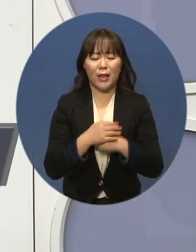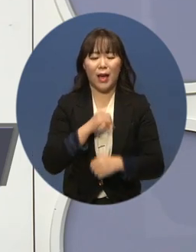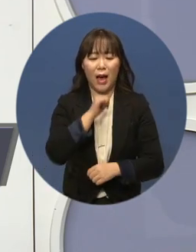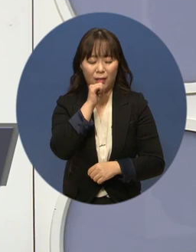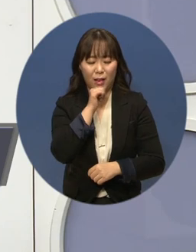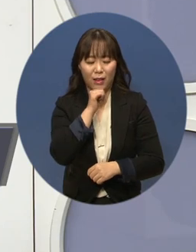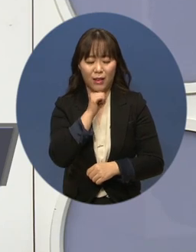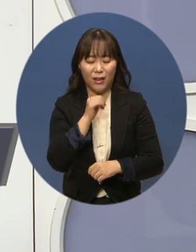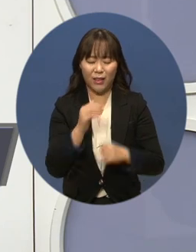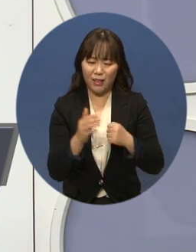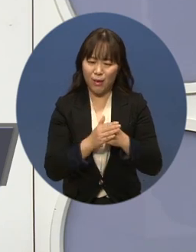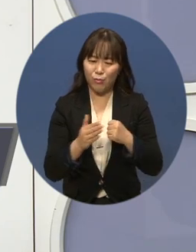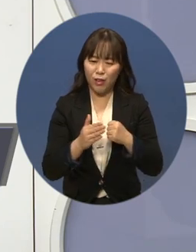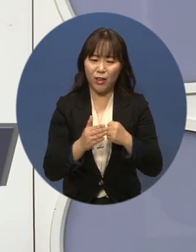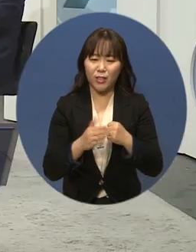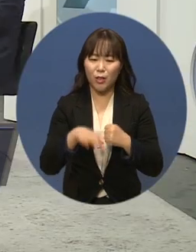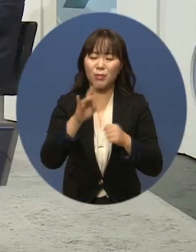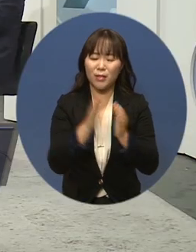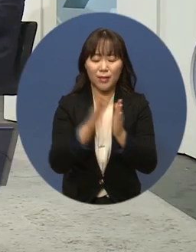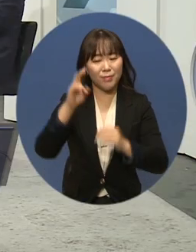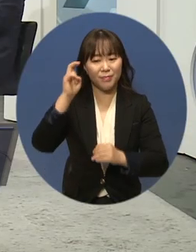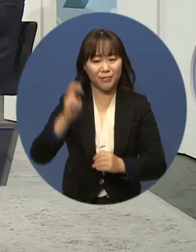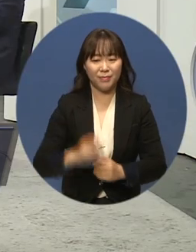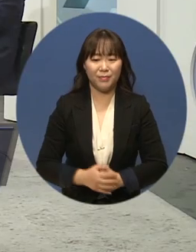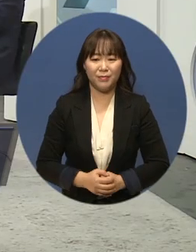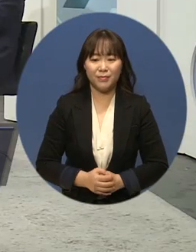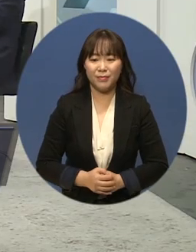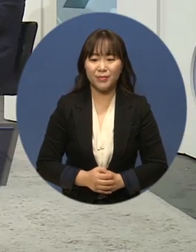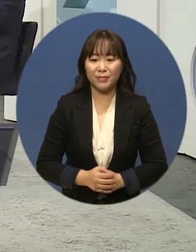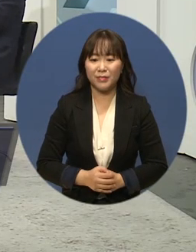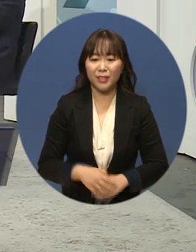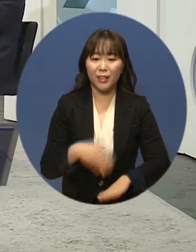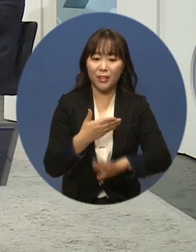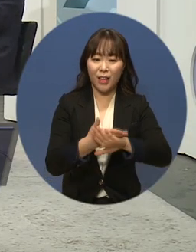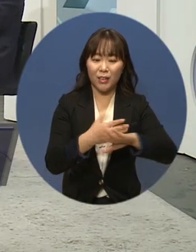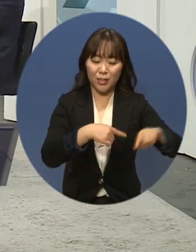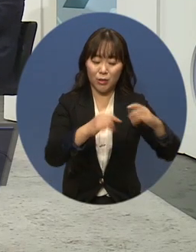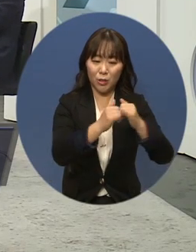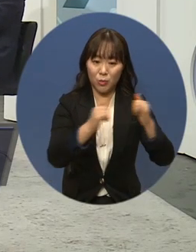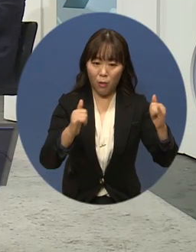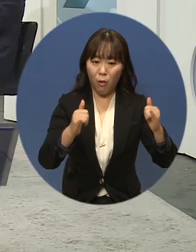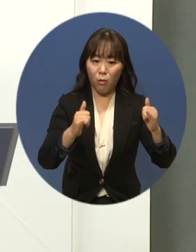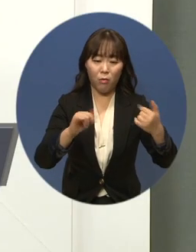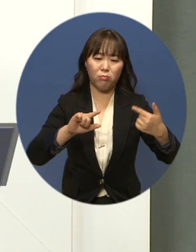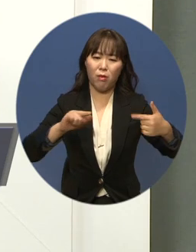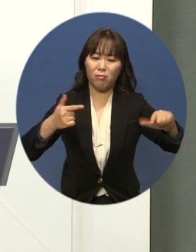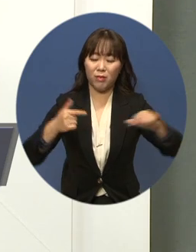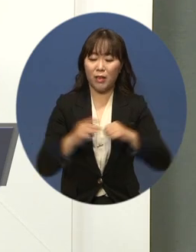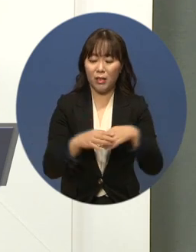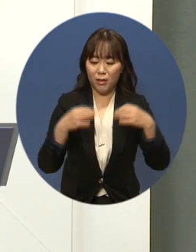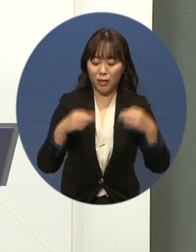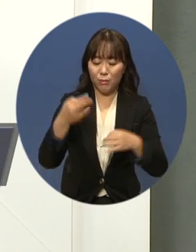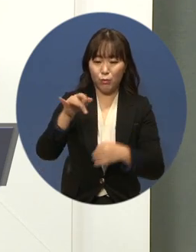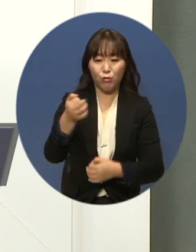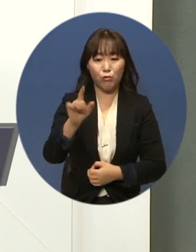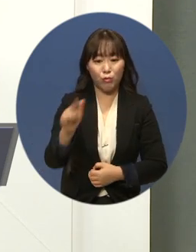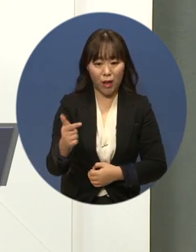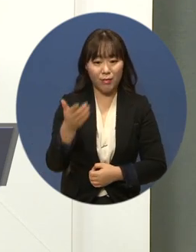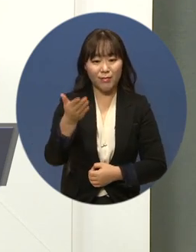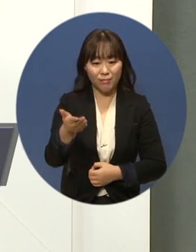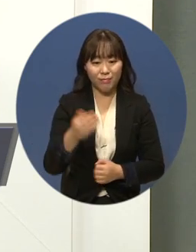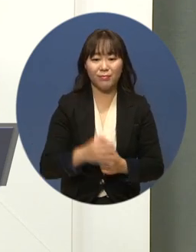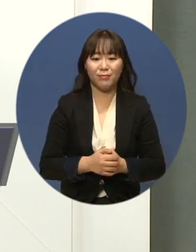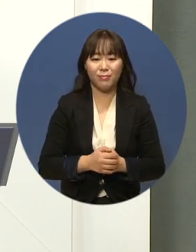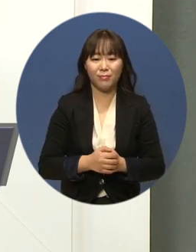가난에서부터 출발하지 않았을까 싶습니다. 다른 정치인과 다르게 우리 김두관